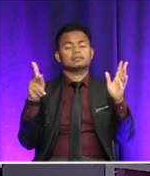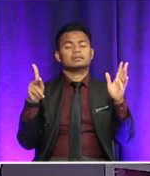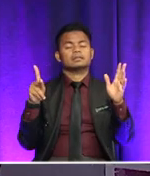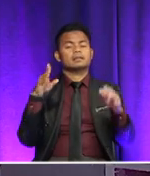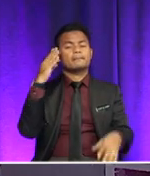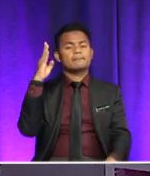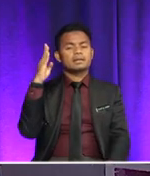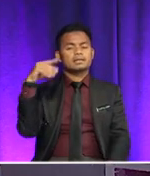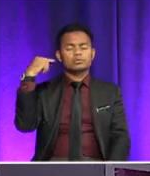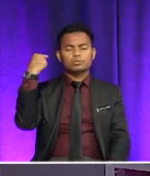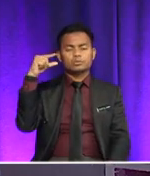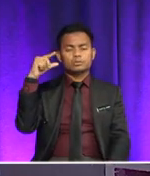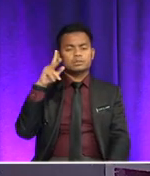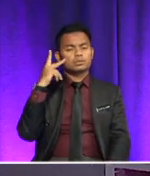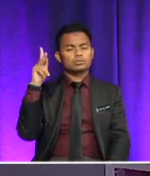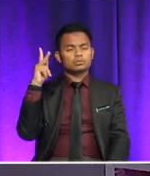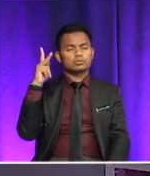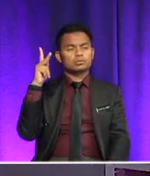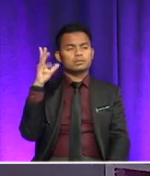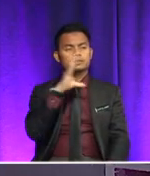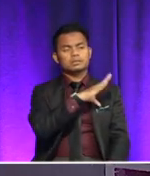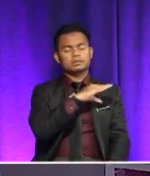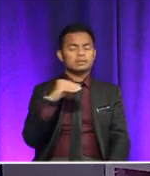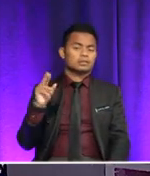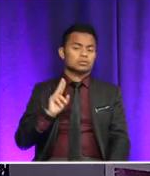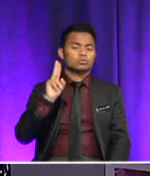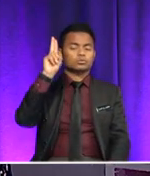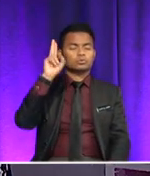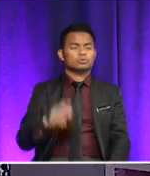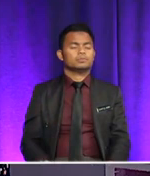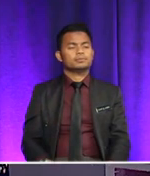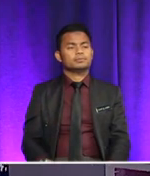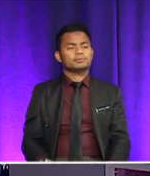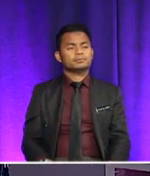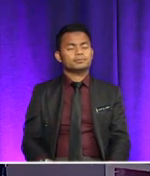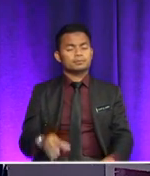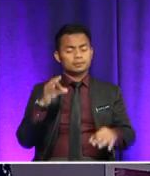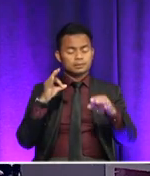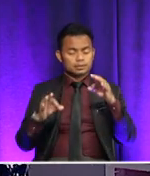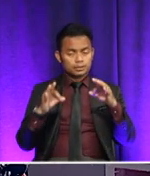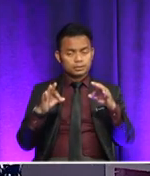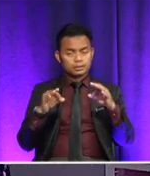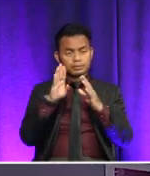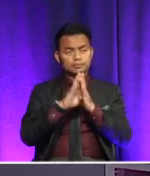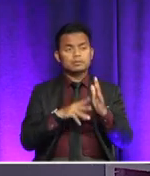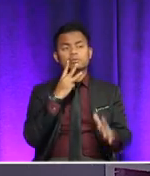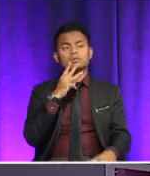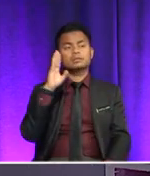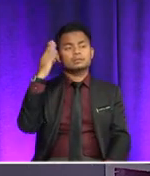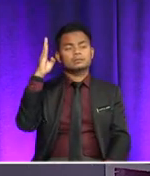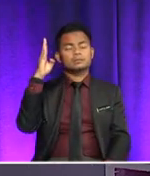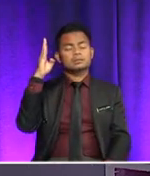berwarna kuning dan berwarna ungu kalau yang berwarna biru itu ialah ayat